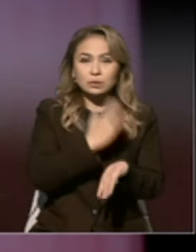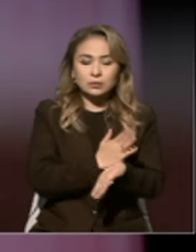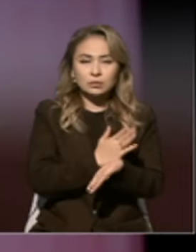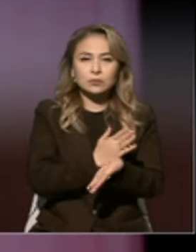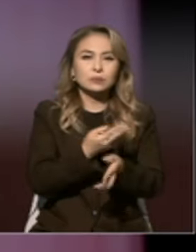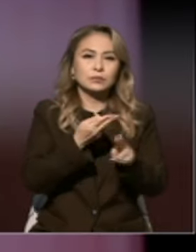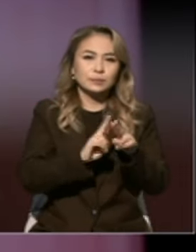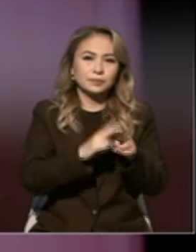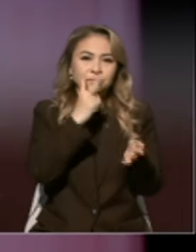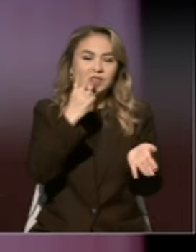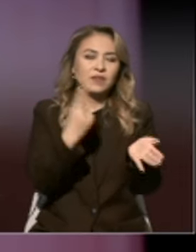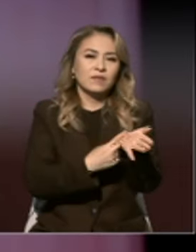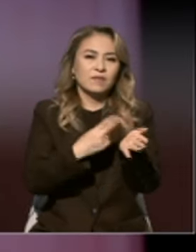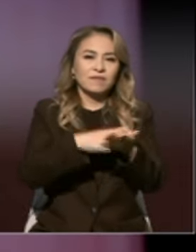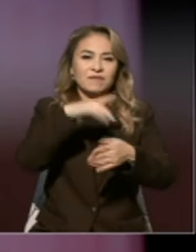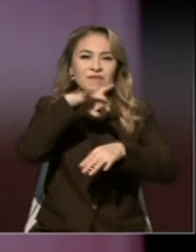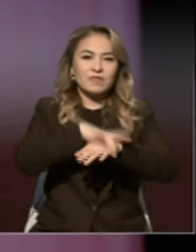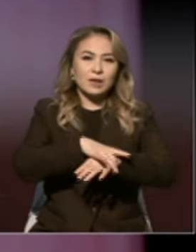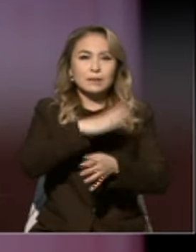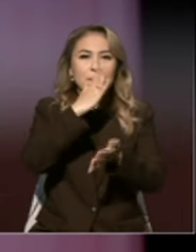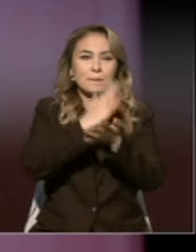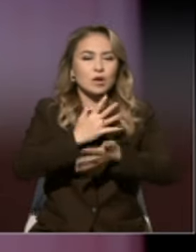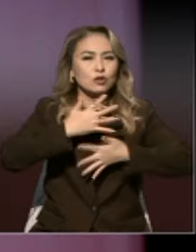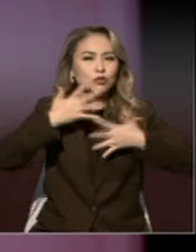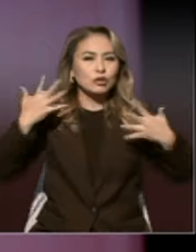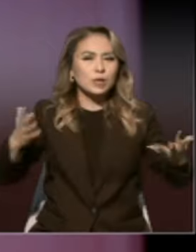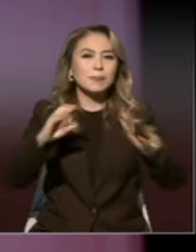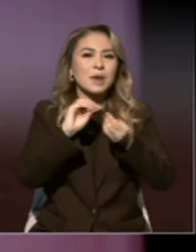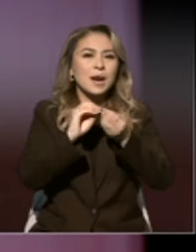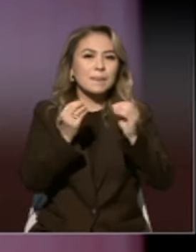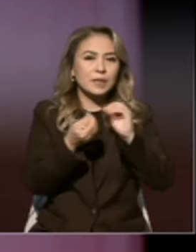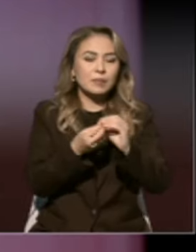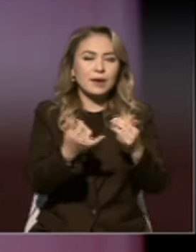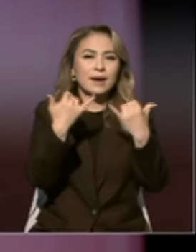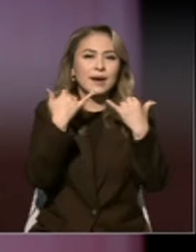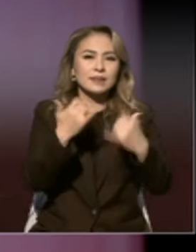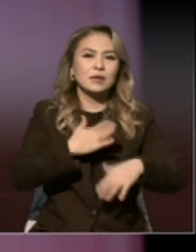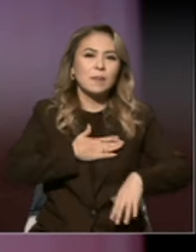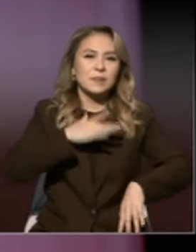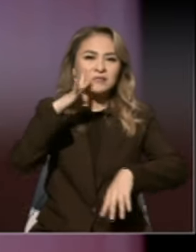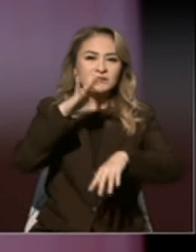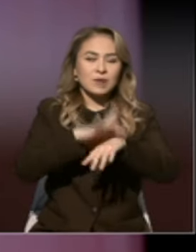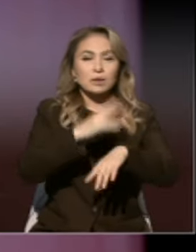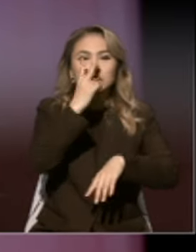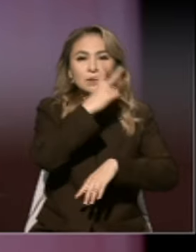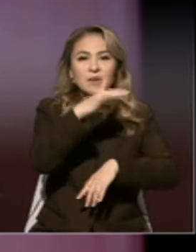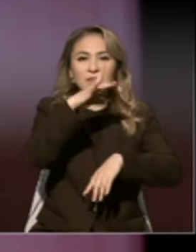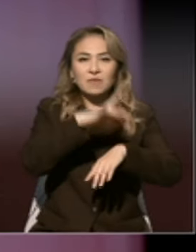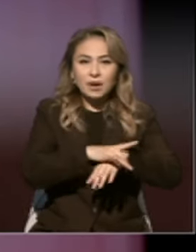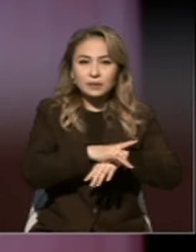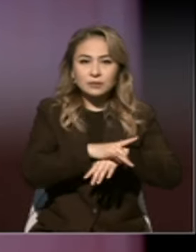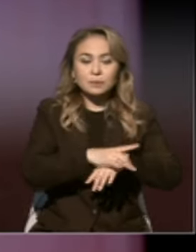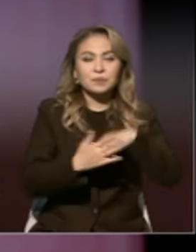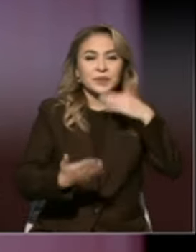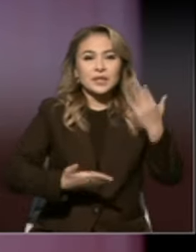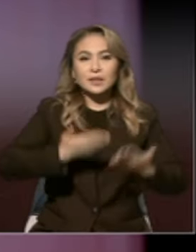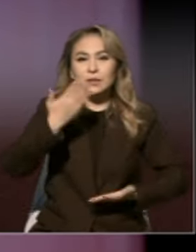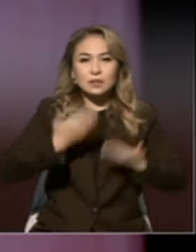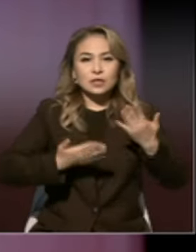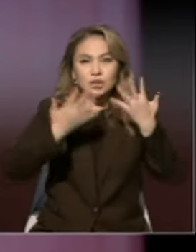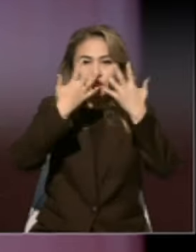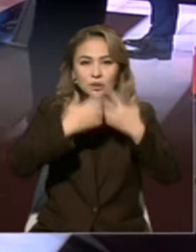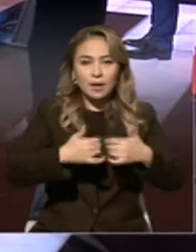осындай дәлелдер, фактілер бар. Бұл үлкен проблема ғой. Бірақ қазір біз фактіге сүйенейік. Өйткені факті де келетін болса,